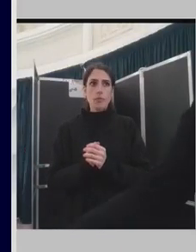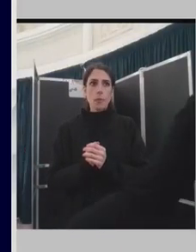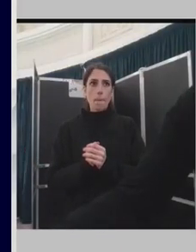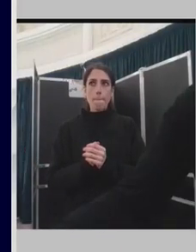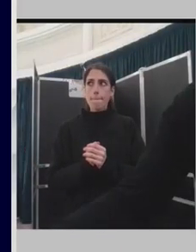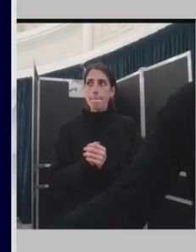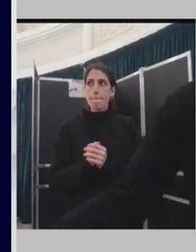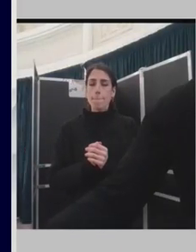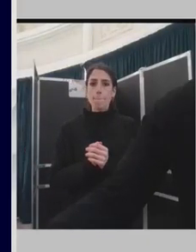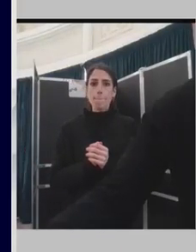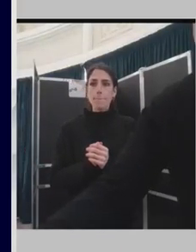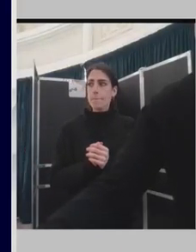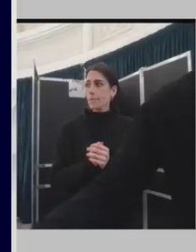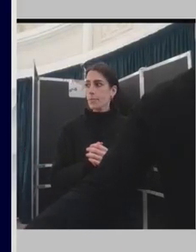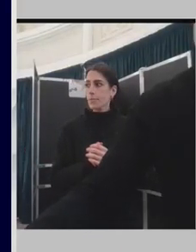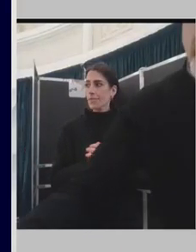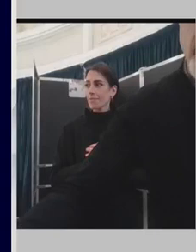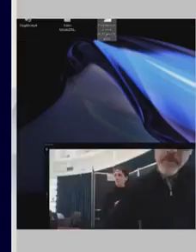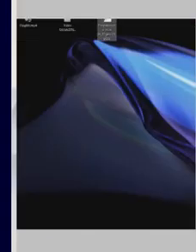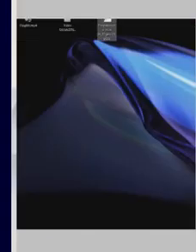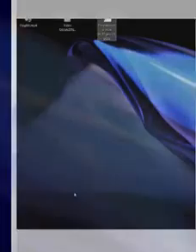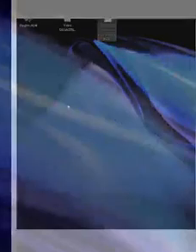le vedrò lì, va bene.